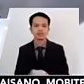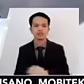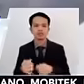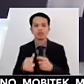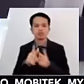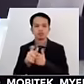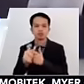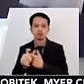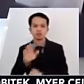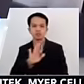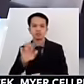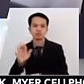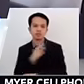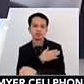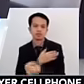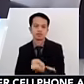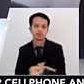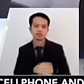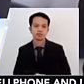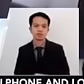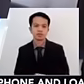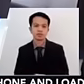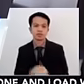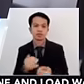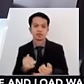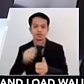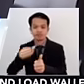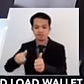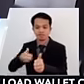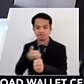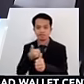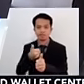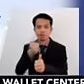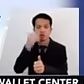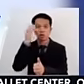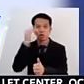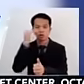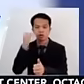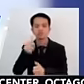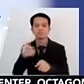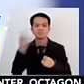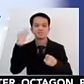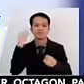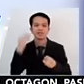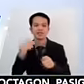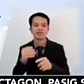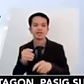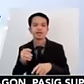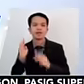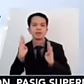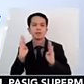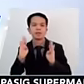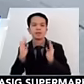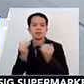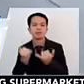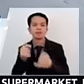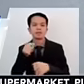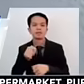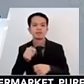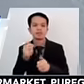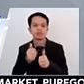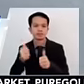anak. Ang itinuturong utak sa krimen, isa raw dating barangay kagawad. Sa backtracking ng pulisya, nakita umano